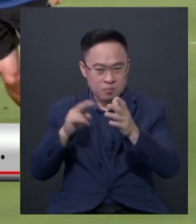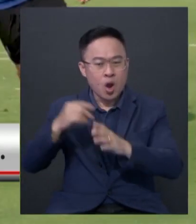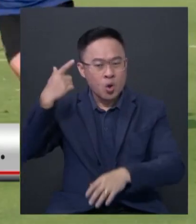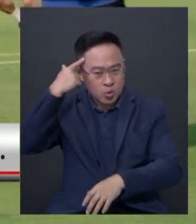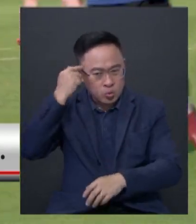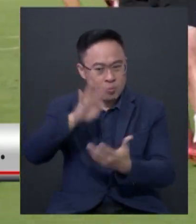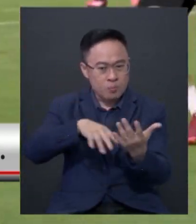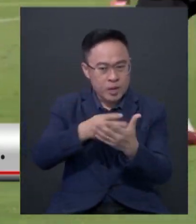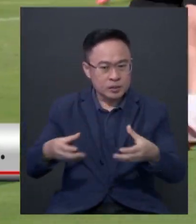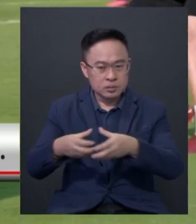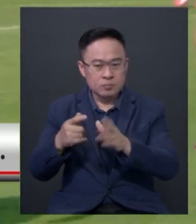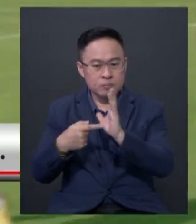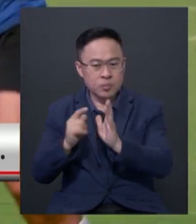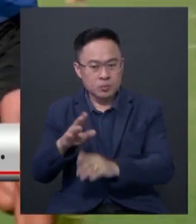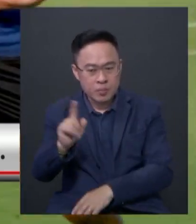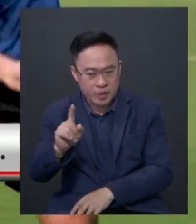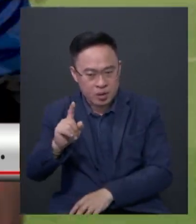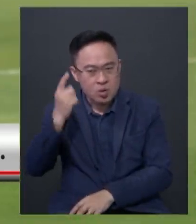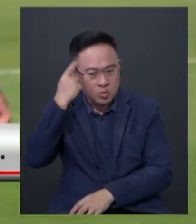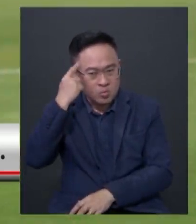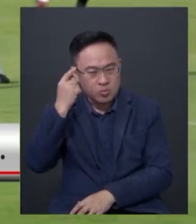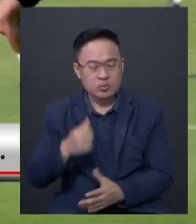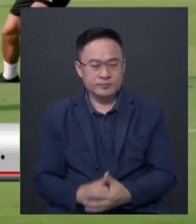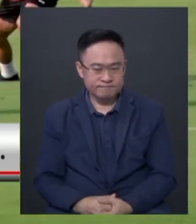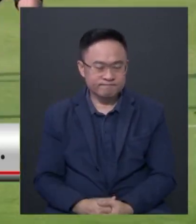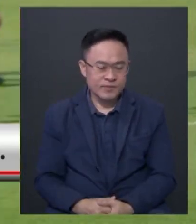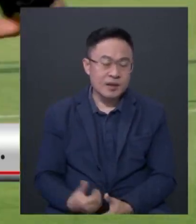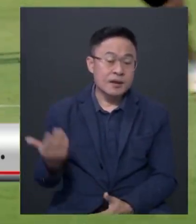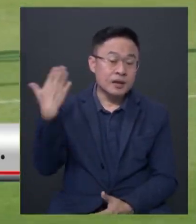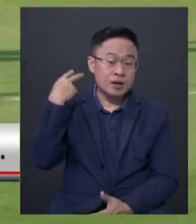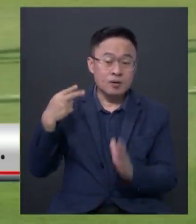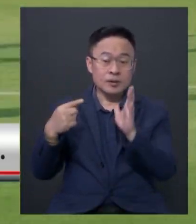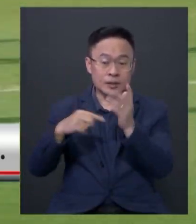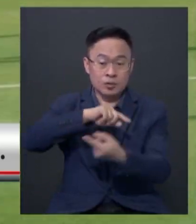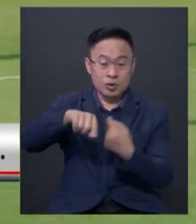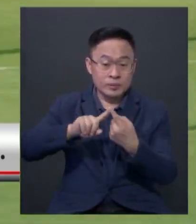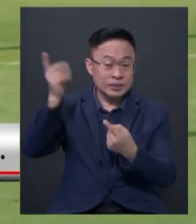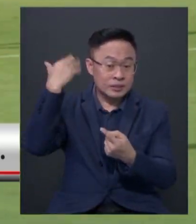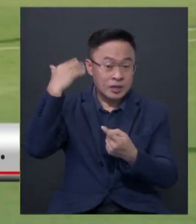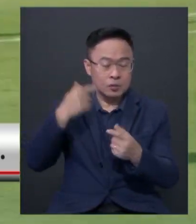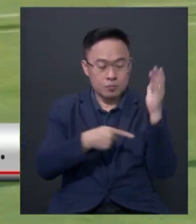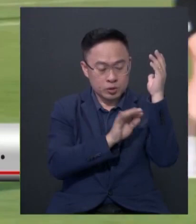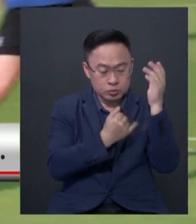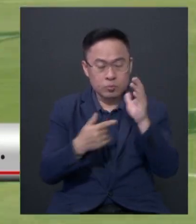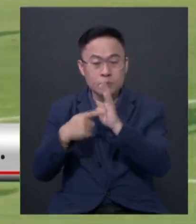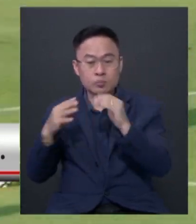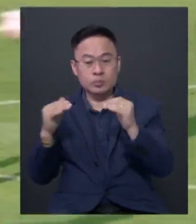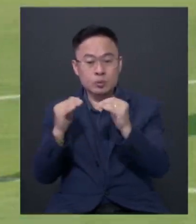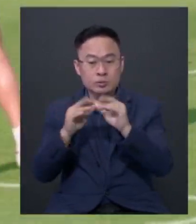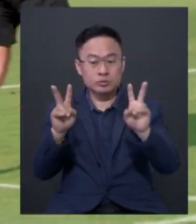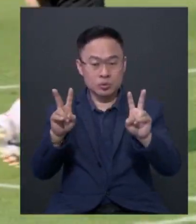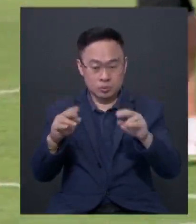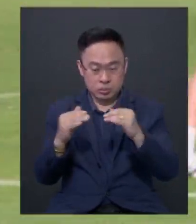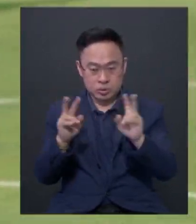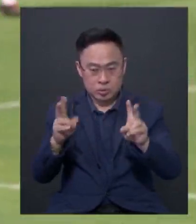คู่นี้เจอกันแบ่งคะแนนกันไปนะคะเสมอกันไปแบบสุดมัน2-2 เดี๋ยวรอดูเลยว่าวันนี้เนี่ย BG จะ